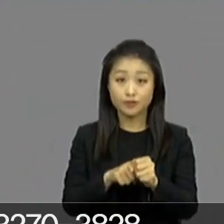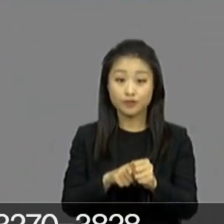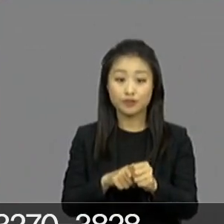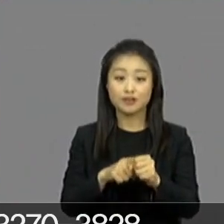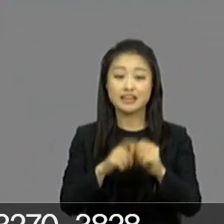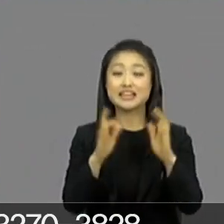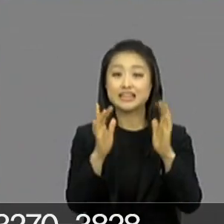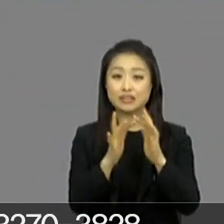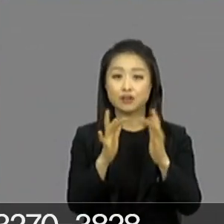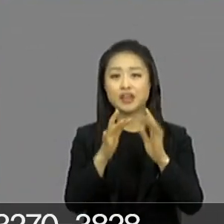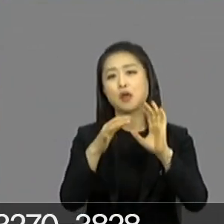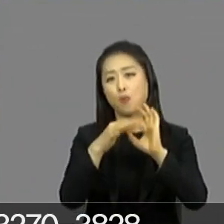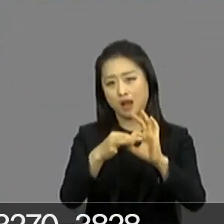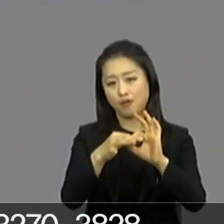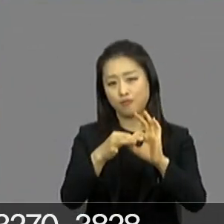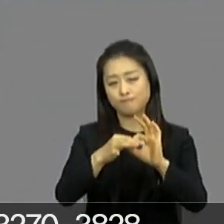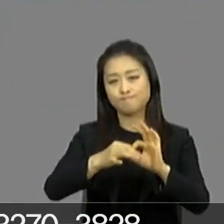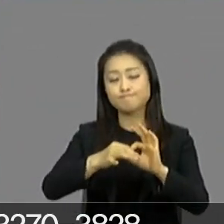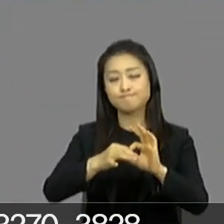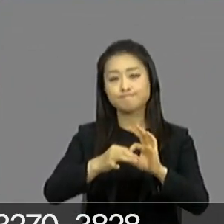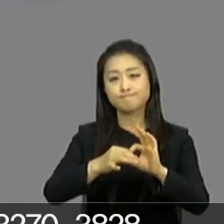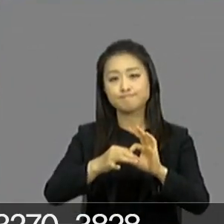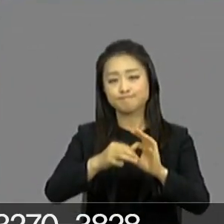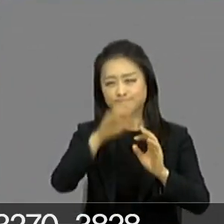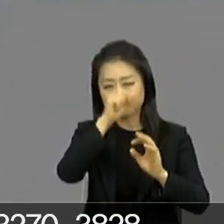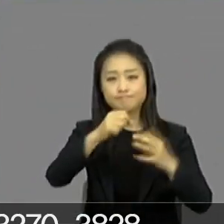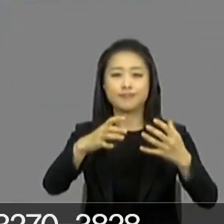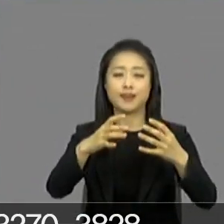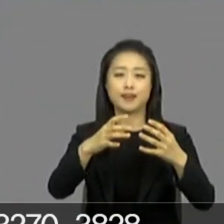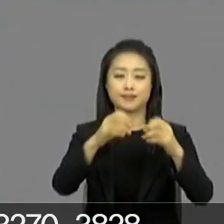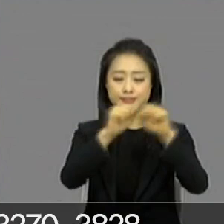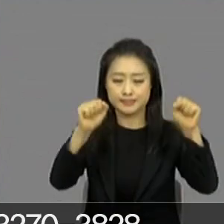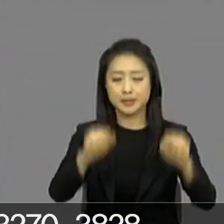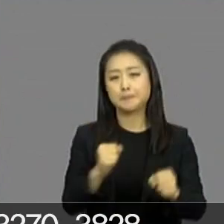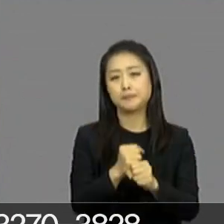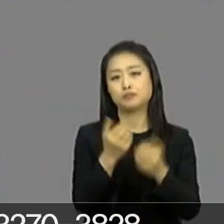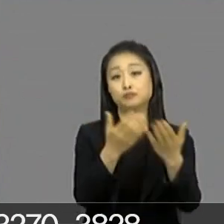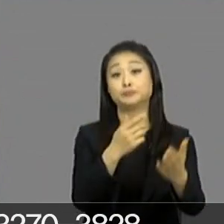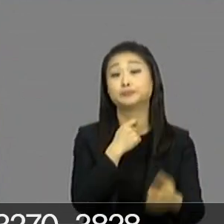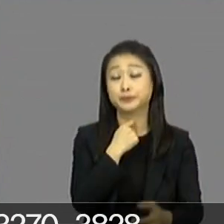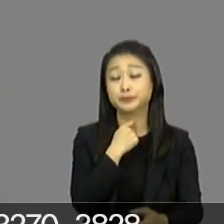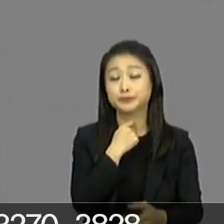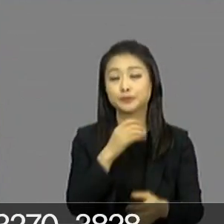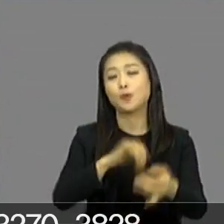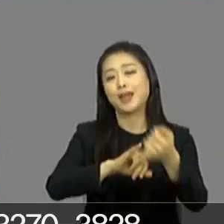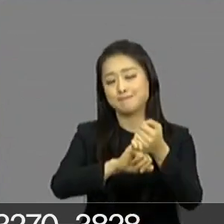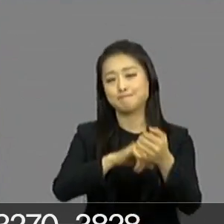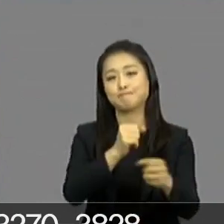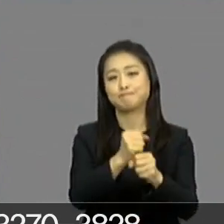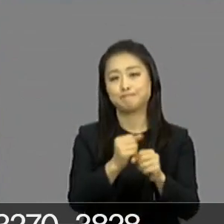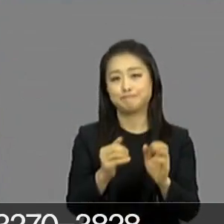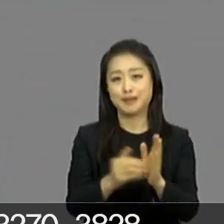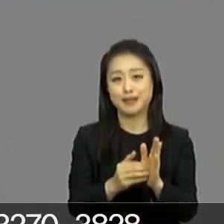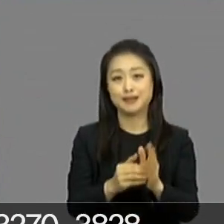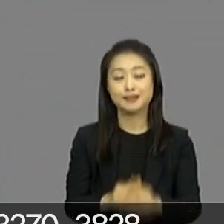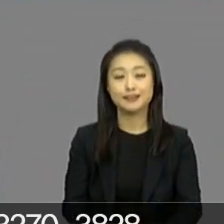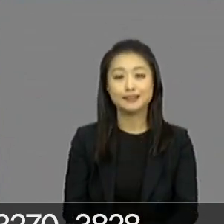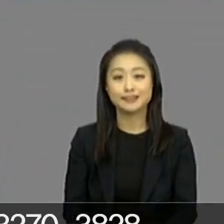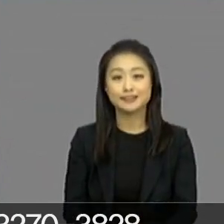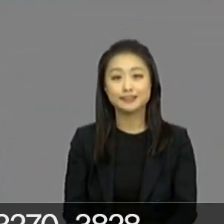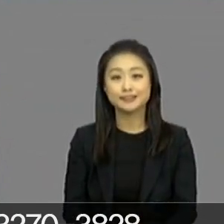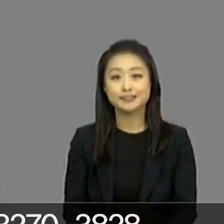구독 경제를 이제 그 시스템을 만들어 드리겠다 이제 이 공약을 했습니다 어이